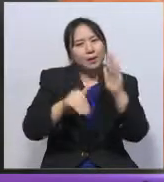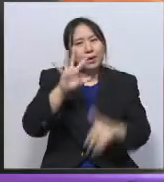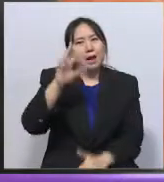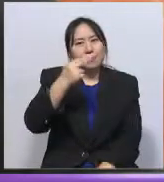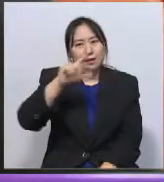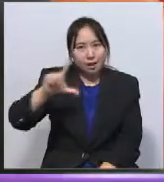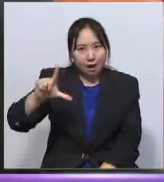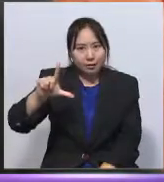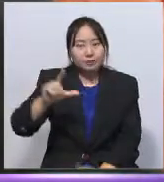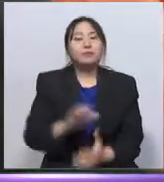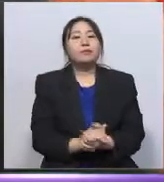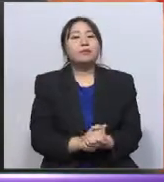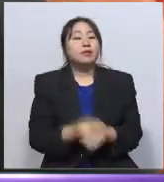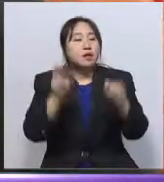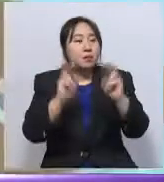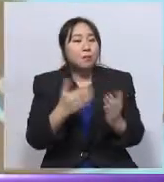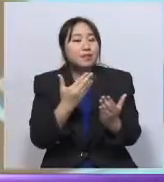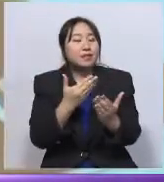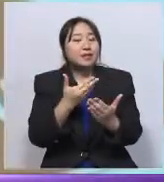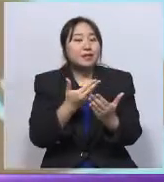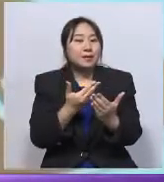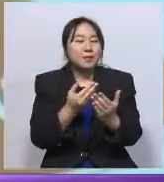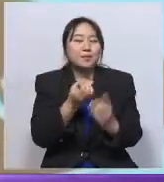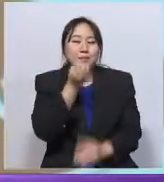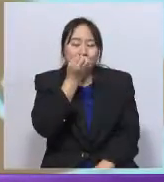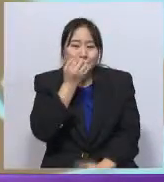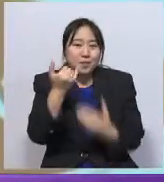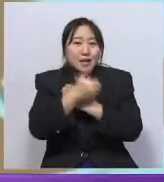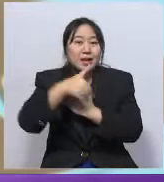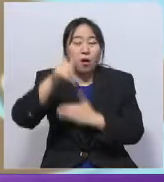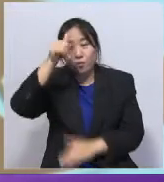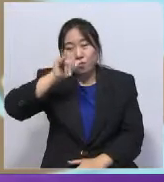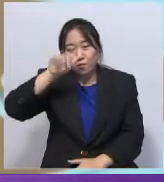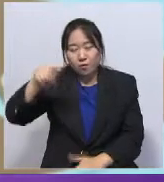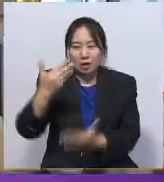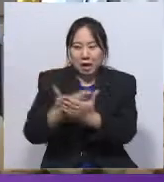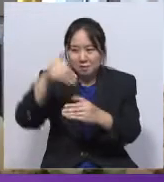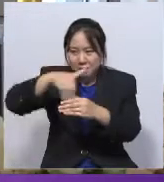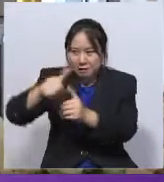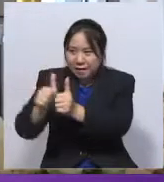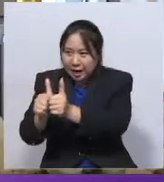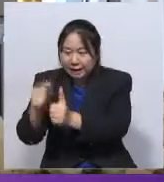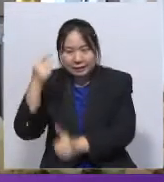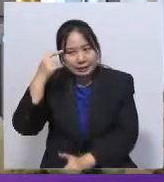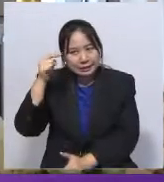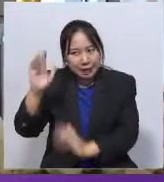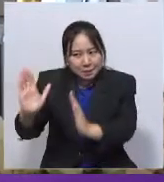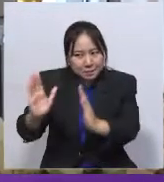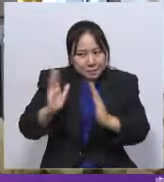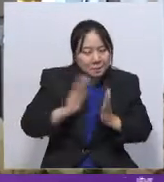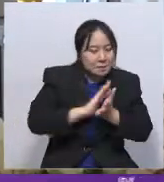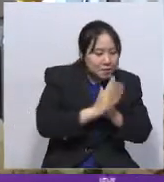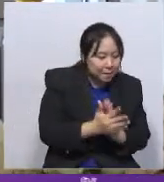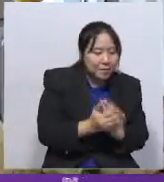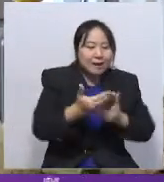ทด้วยระบบตลาดประมูลไม้ดอกจากประเทศเนเธอร์แลนด์มาประยุกต์ให้เป็นระบบตลาดประมูลสินค้าซื้อขายผล